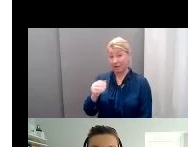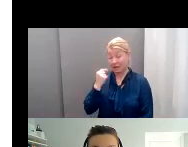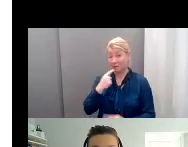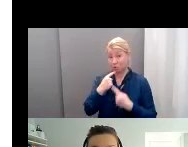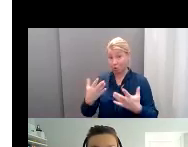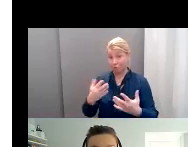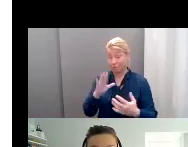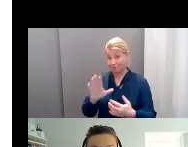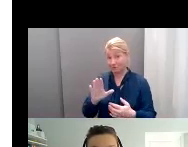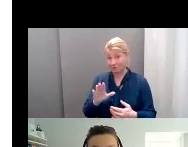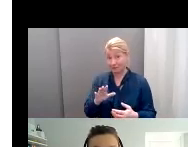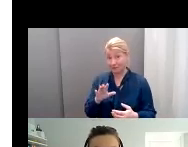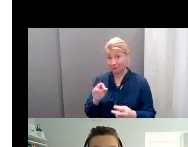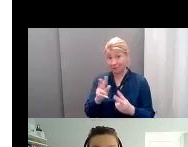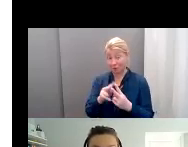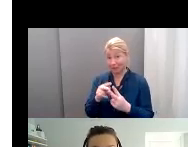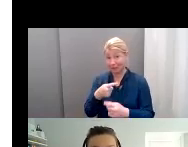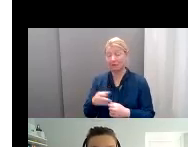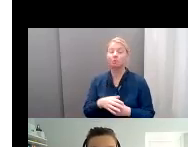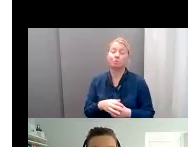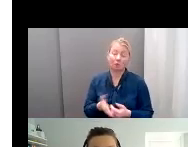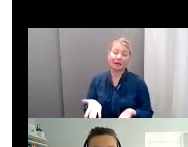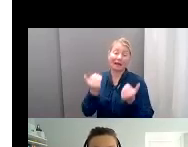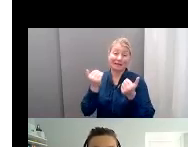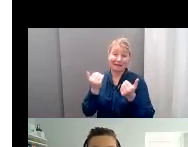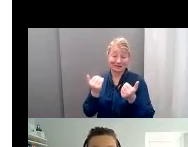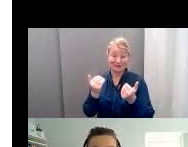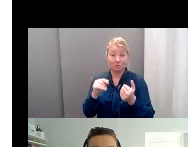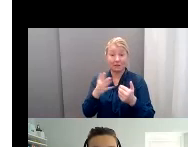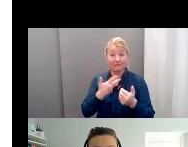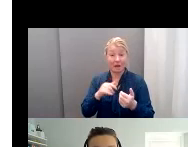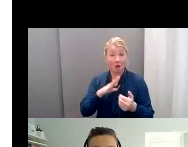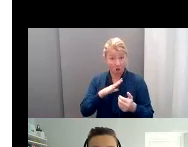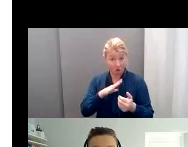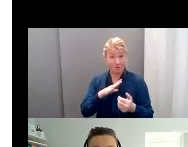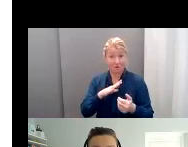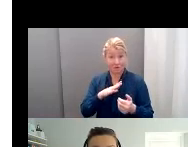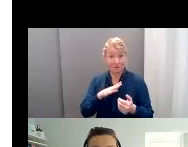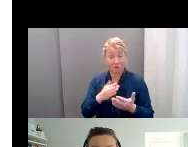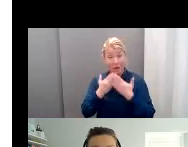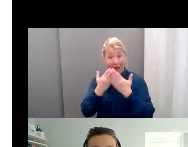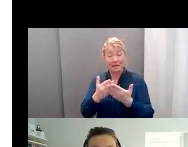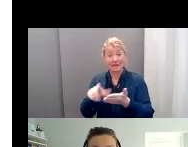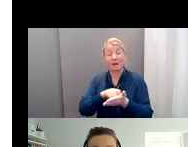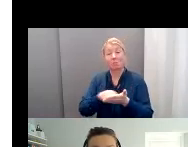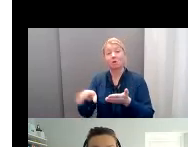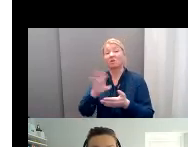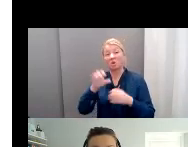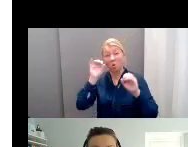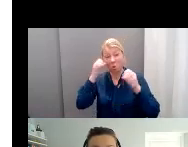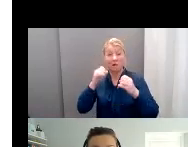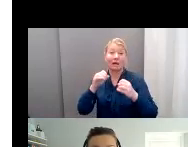Ja, det lättaste sättet att komma åt rapporten är att helt enkelt söka på sexualitet